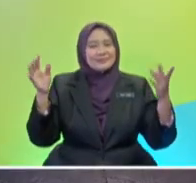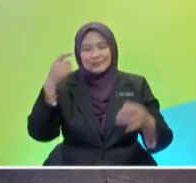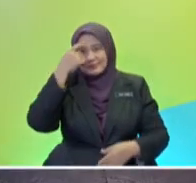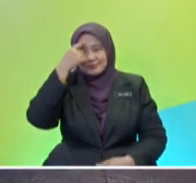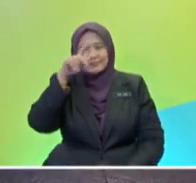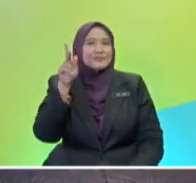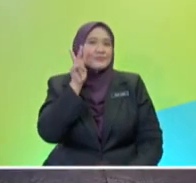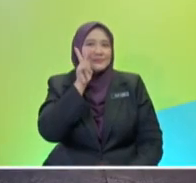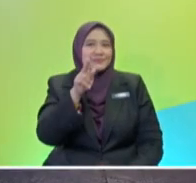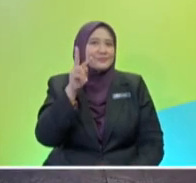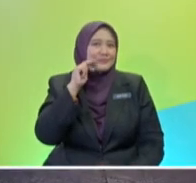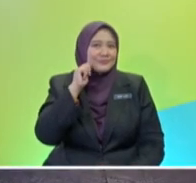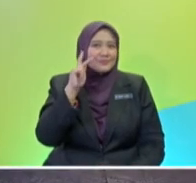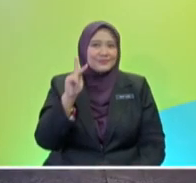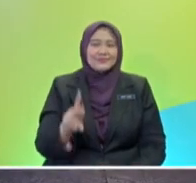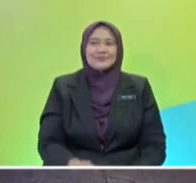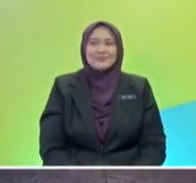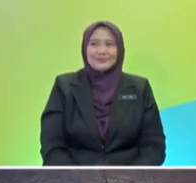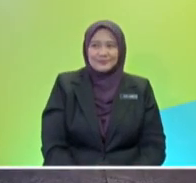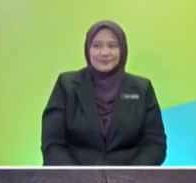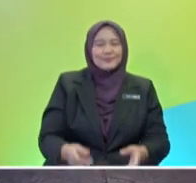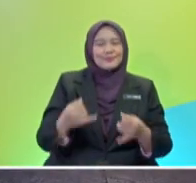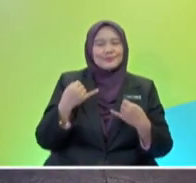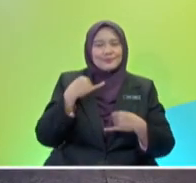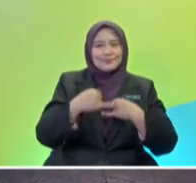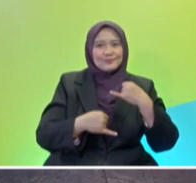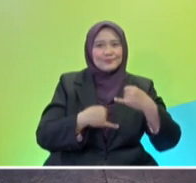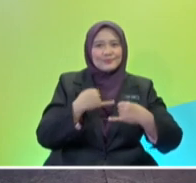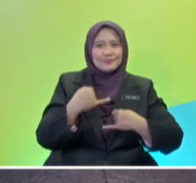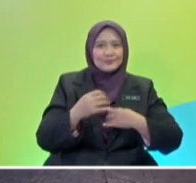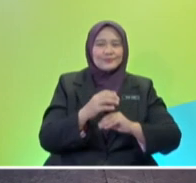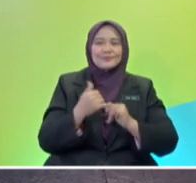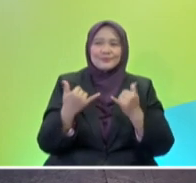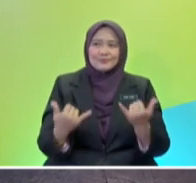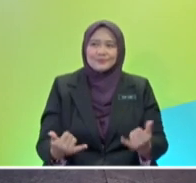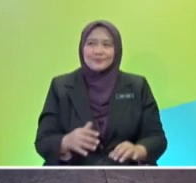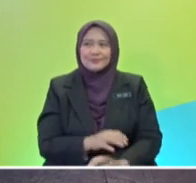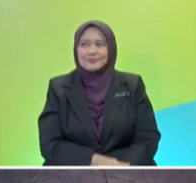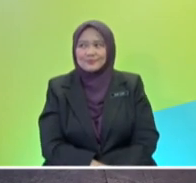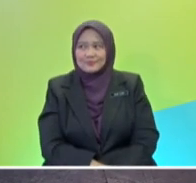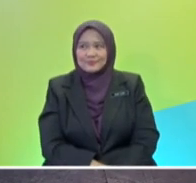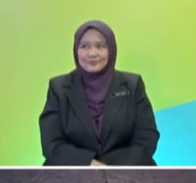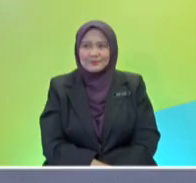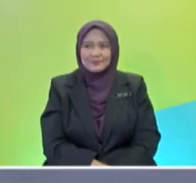yang telah berjaya dalam segmen yang pertama ini oke oke